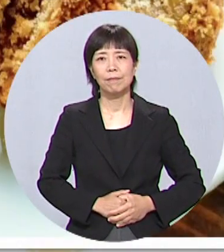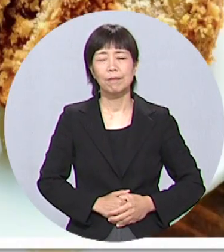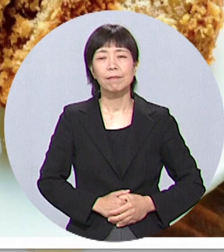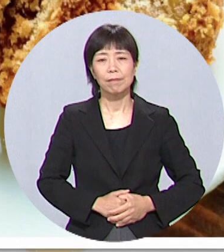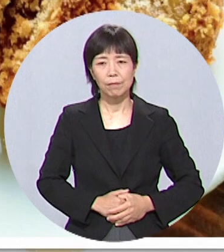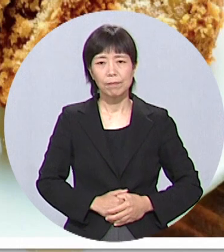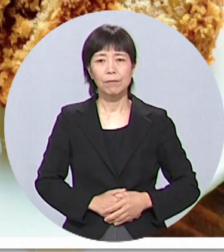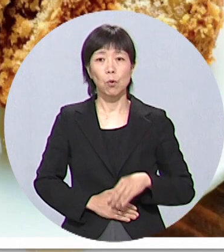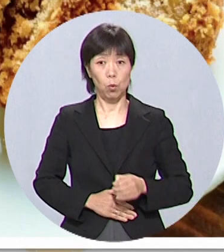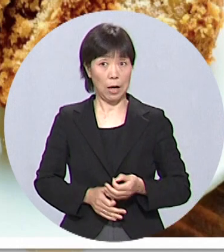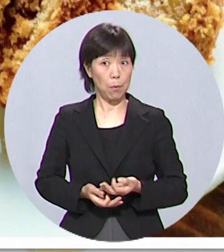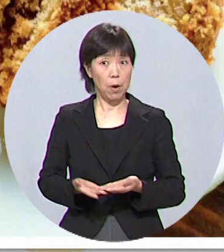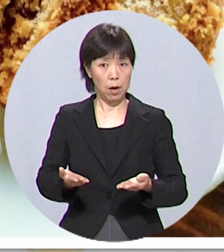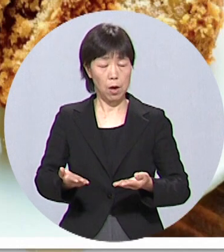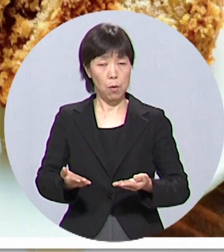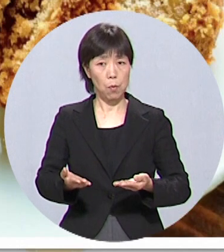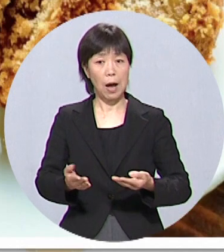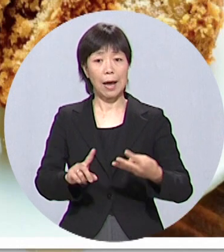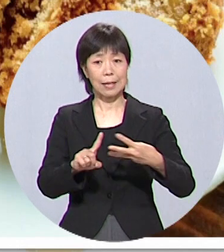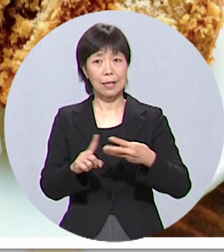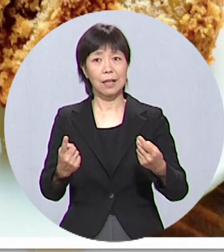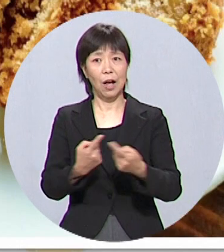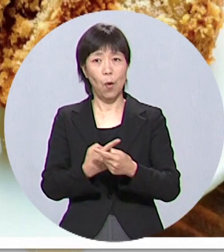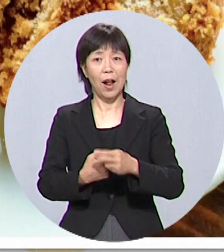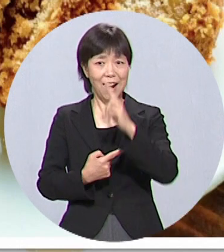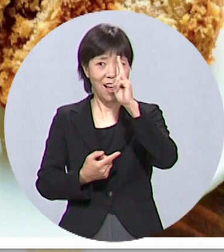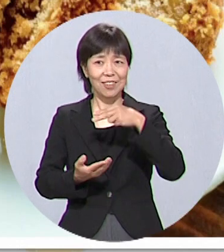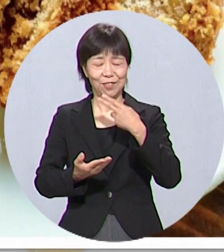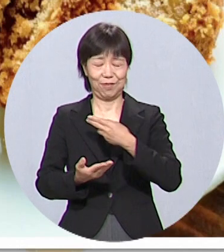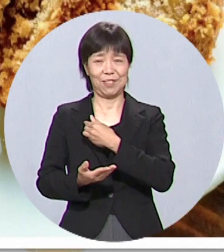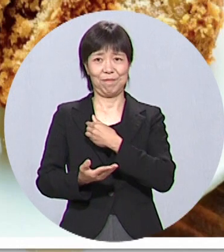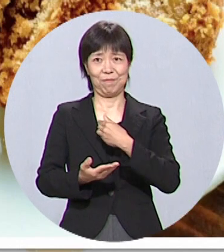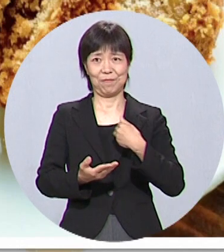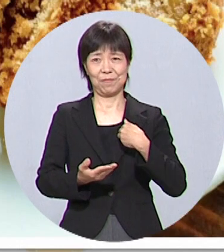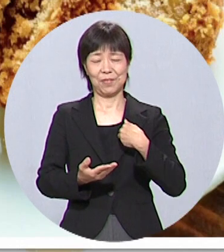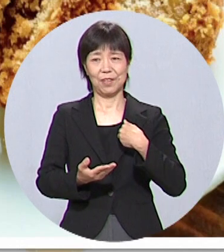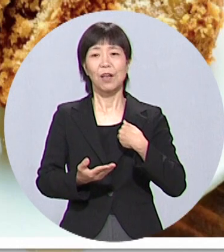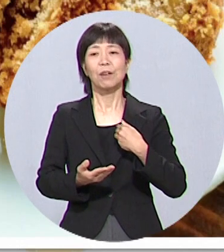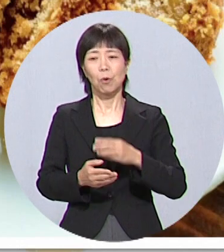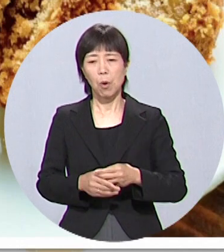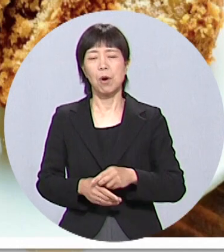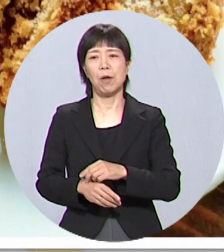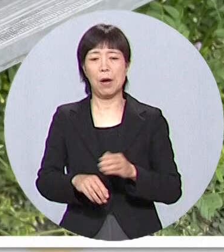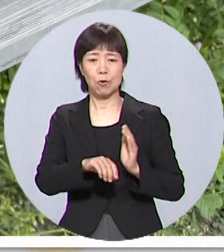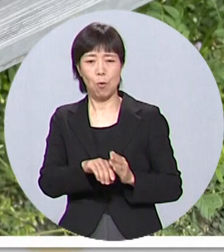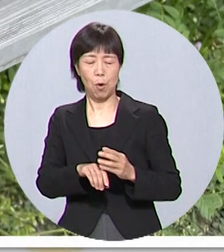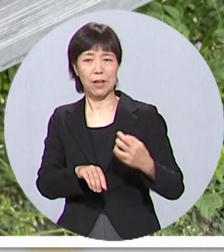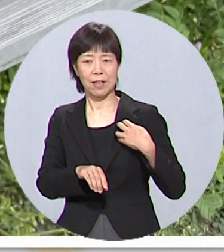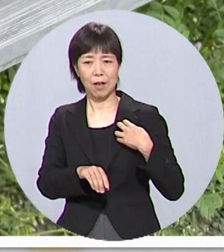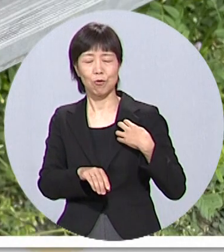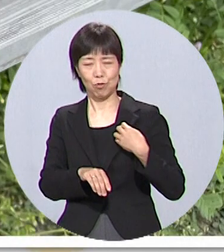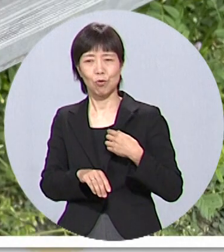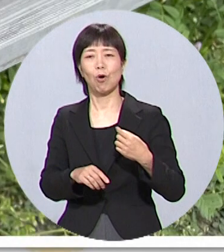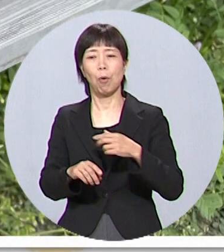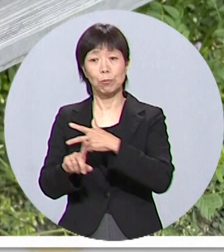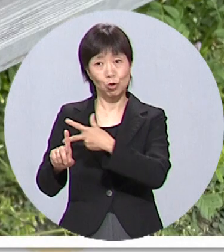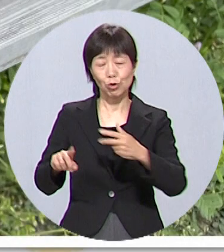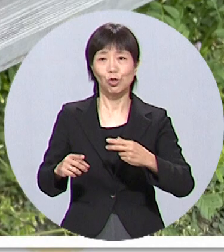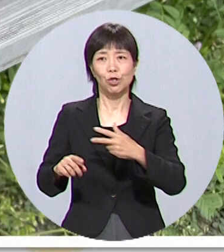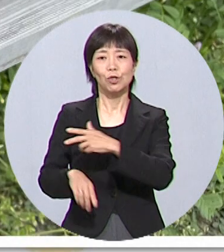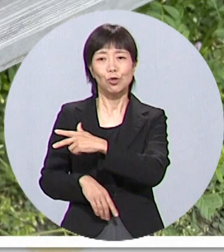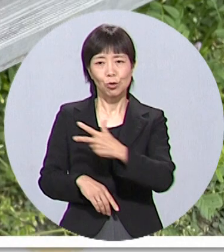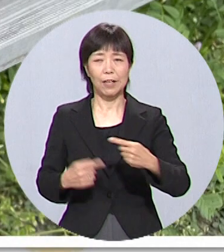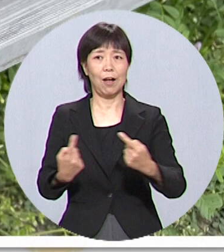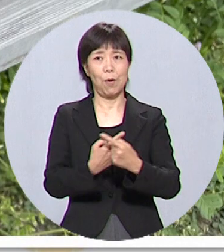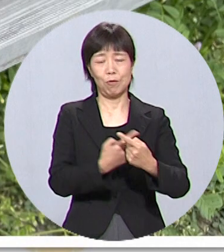なお、梅林カフェは日ごとに違うお店のお料理がいただけるシェアキッチンにもなっています。山口さんが担当する日